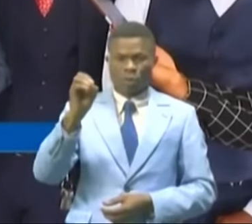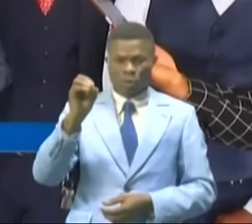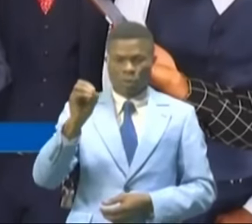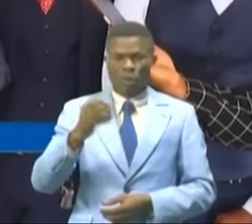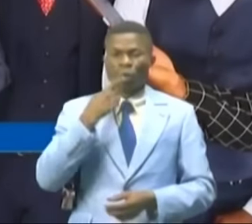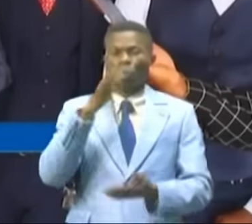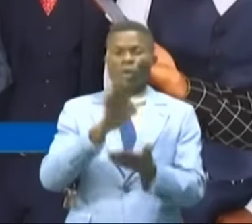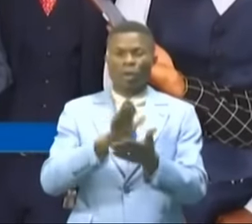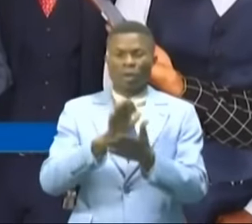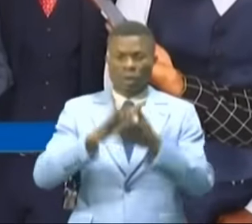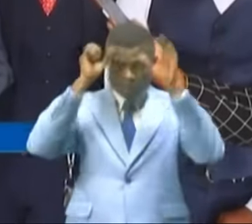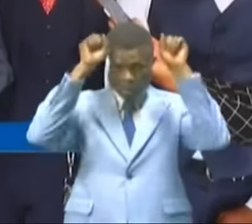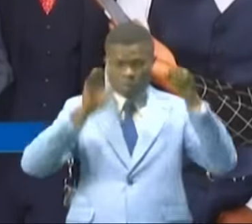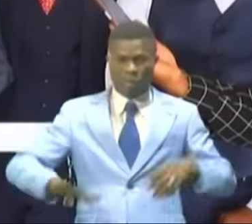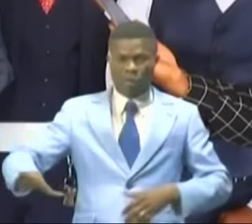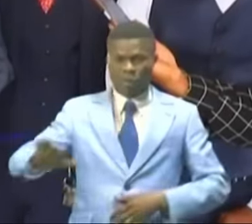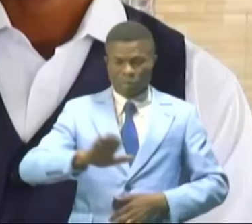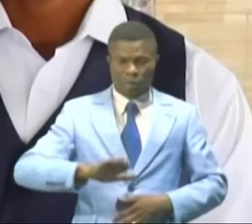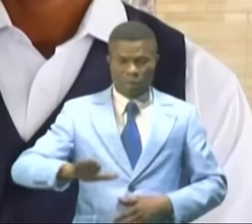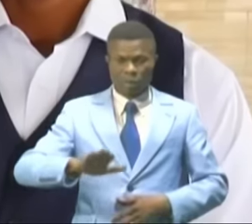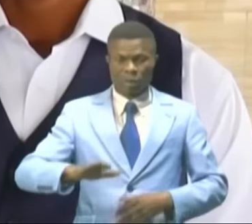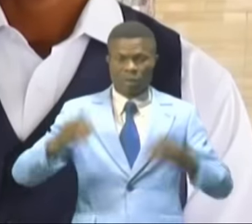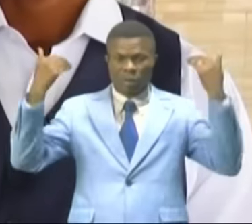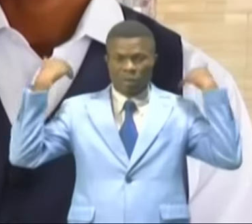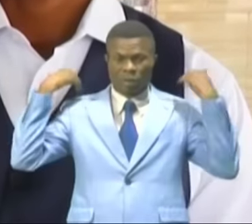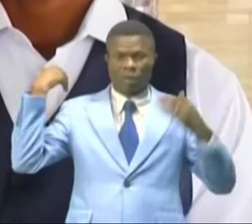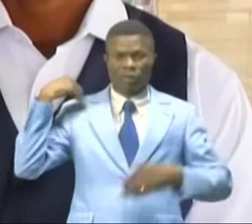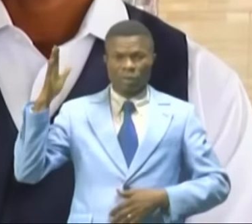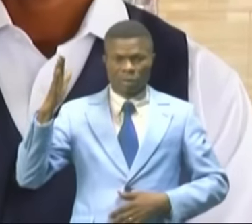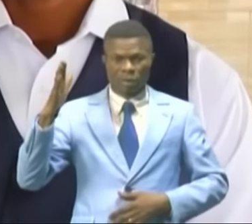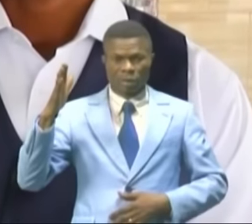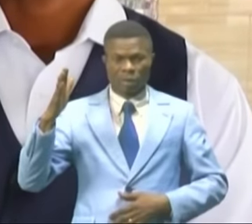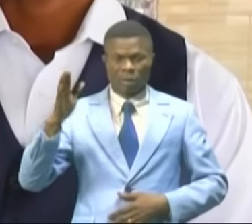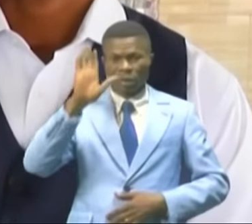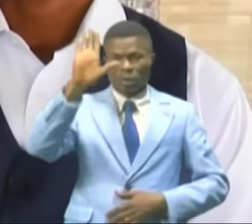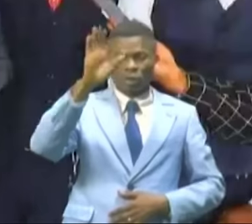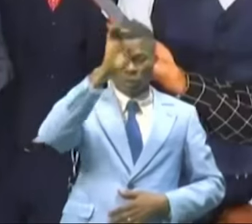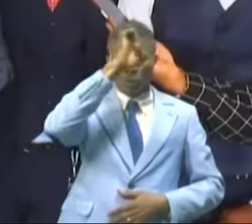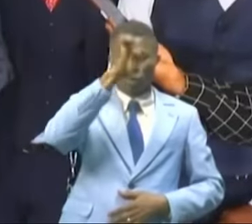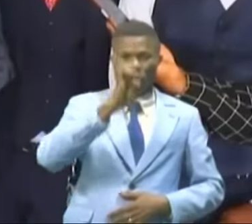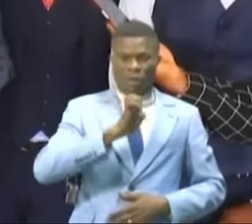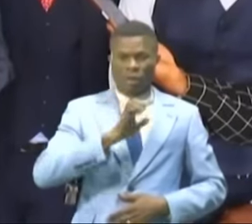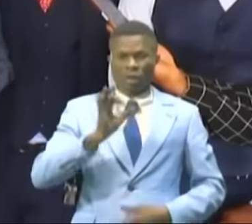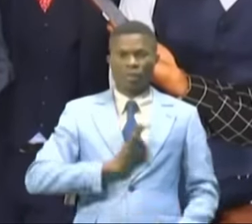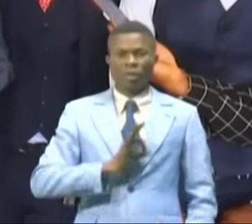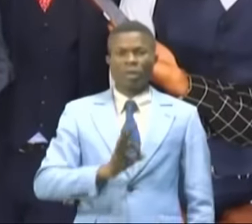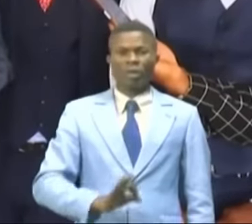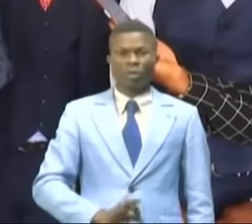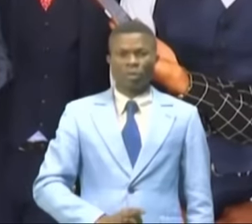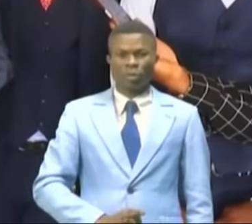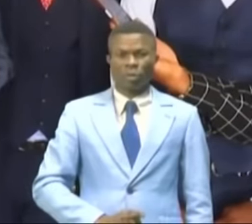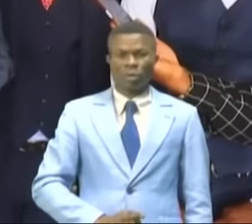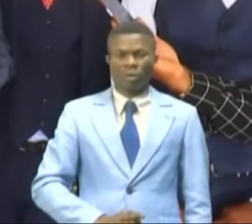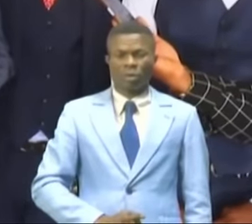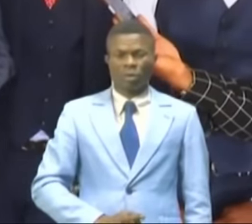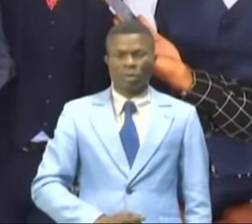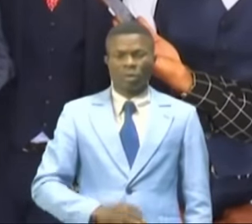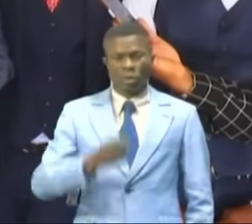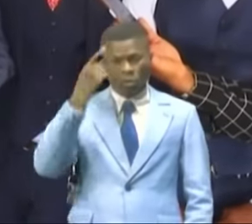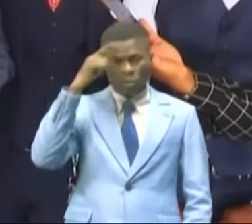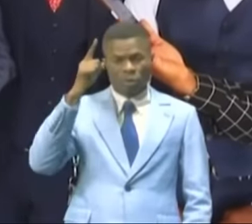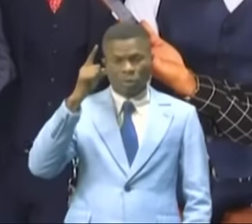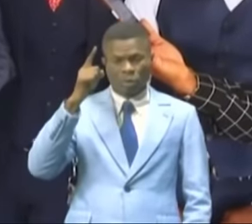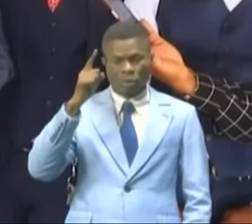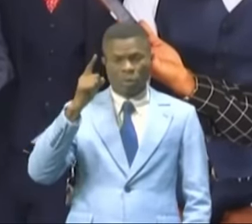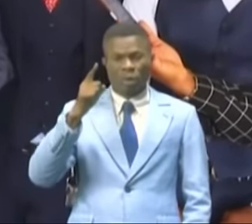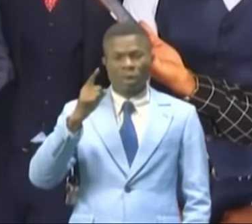vivement Monsieur le Président de la République, chef de l'État, Son Excellence Félix Antoine Tshisekedi Tshilombo, pour